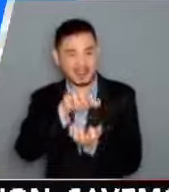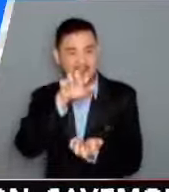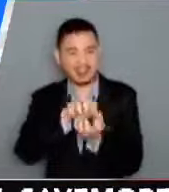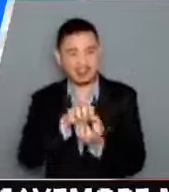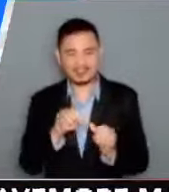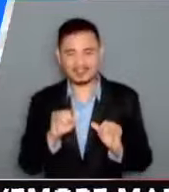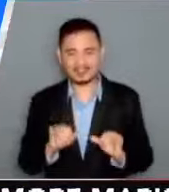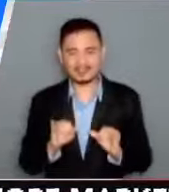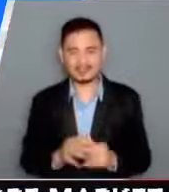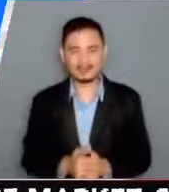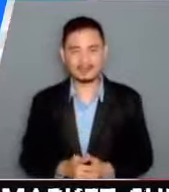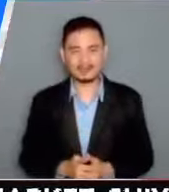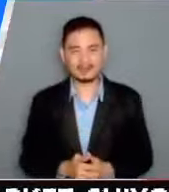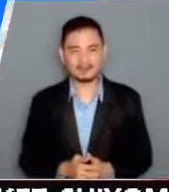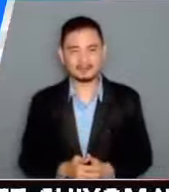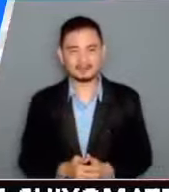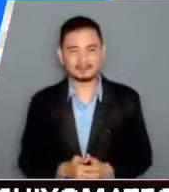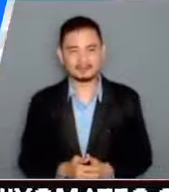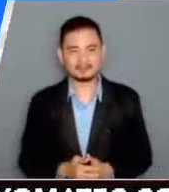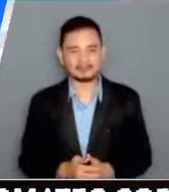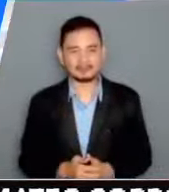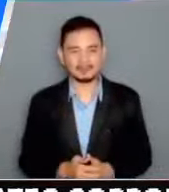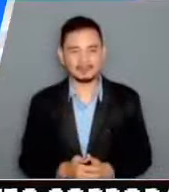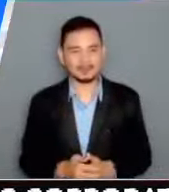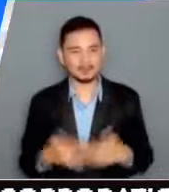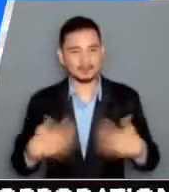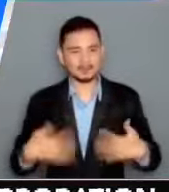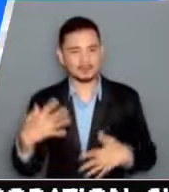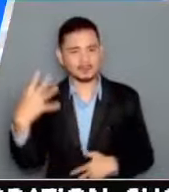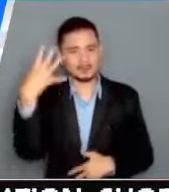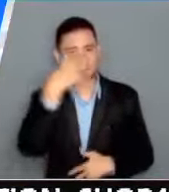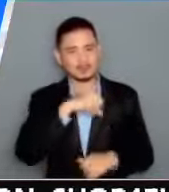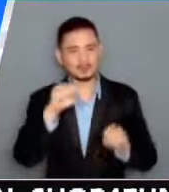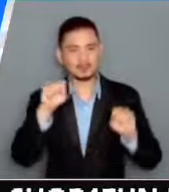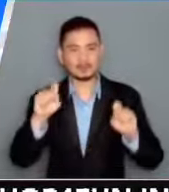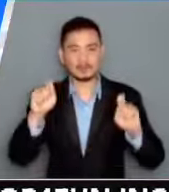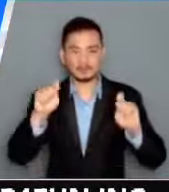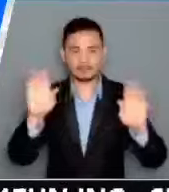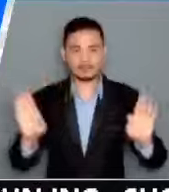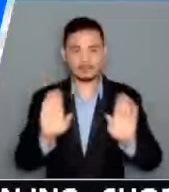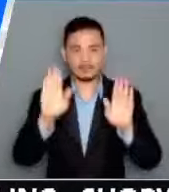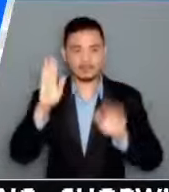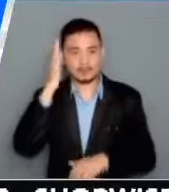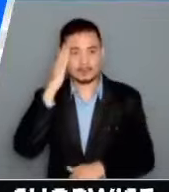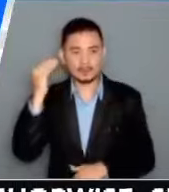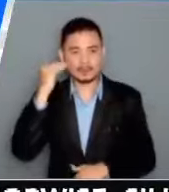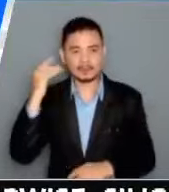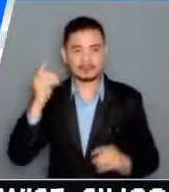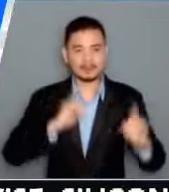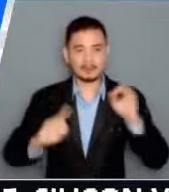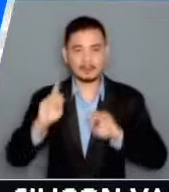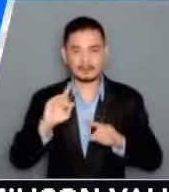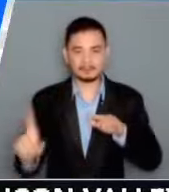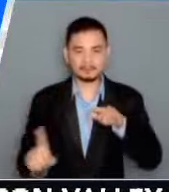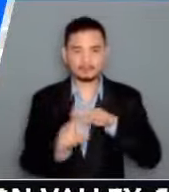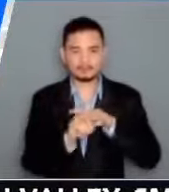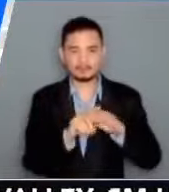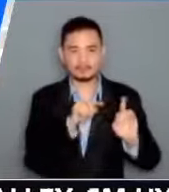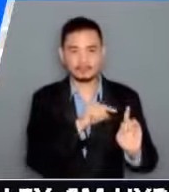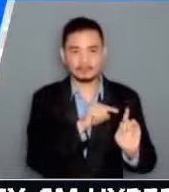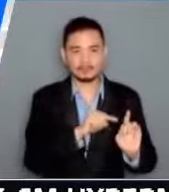Yes, and that's why it's going to be a lovely weekend, mga K-drama fans naman. Dahil nandito na sa Pilipinas, ang South Korean actor na si Byon